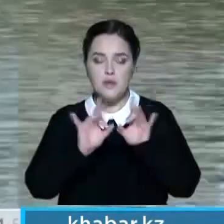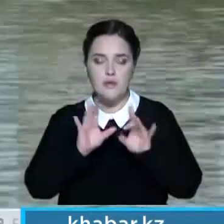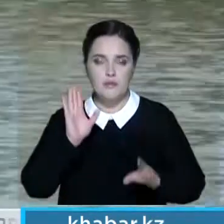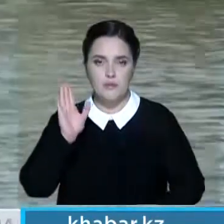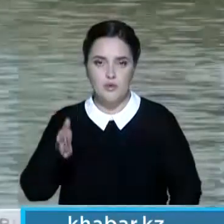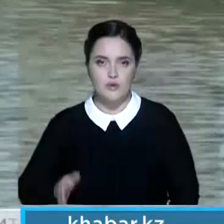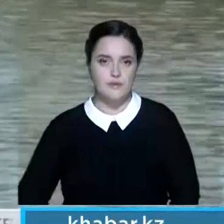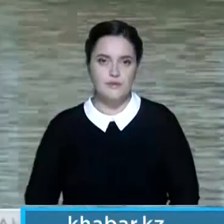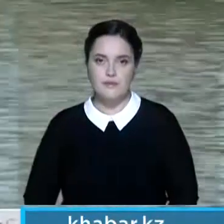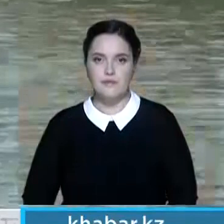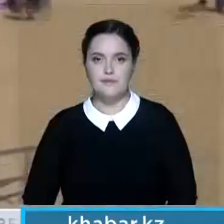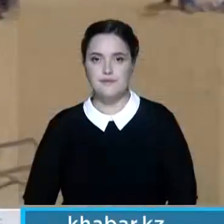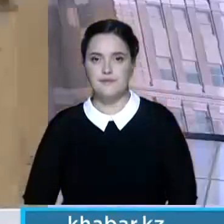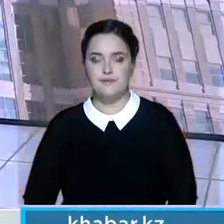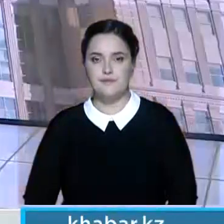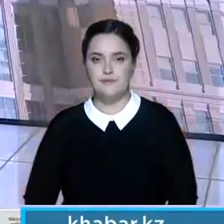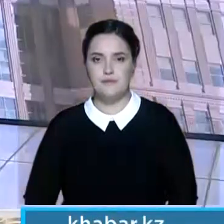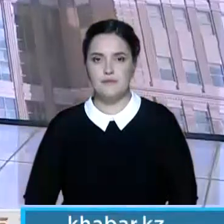в будущем?